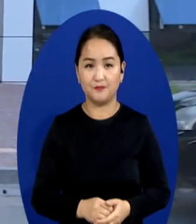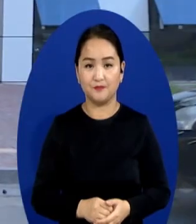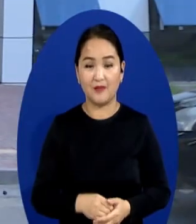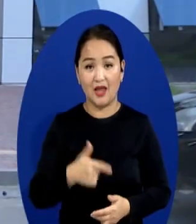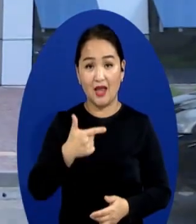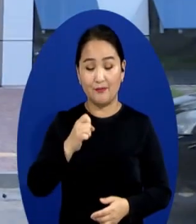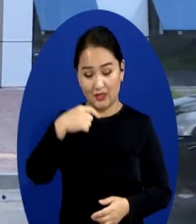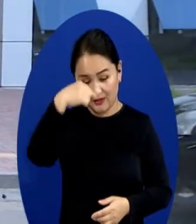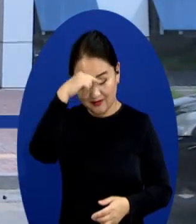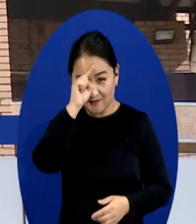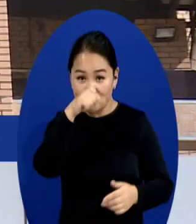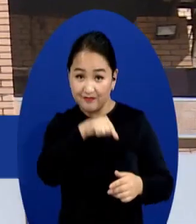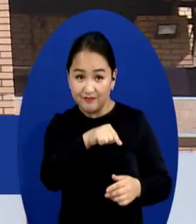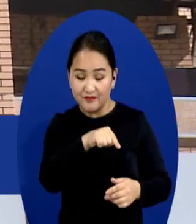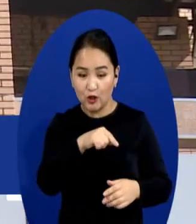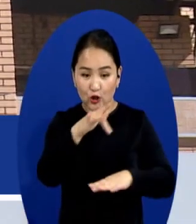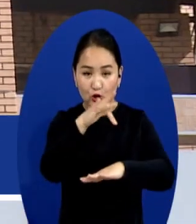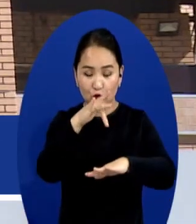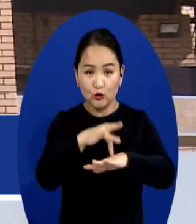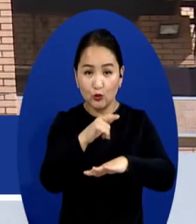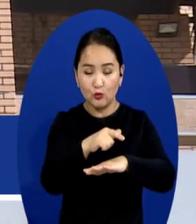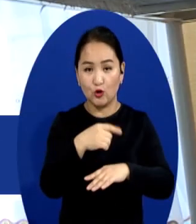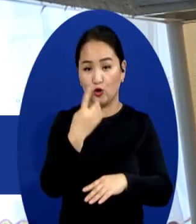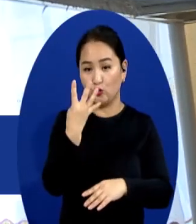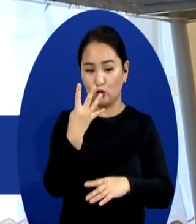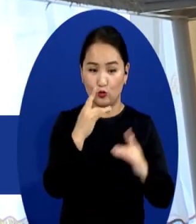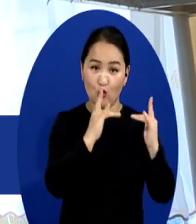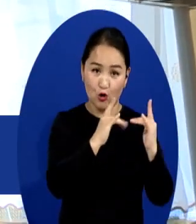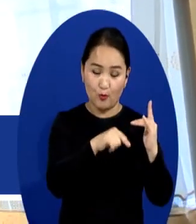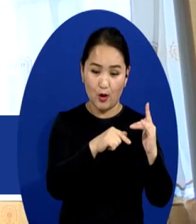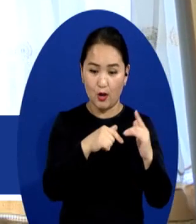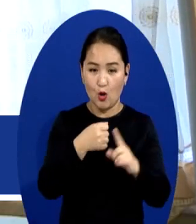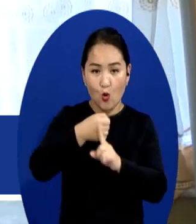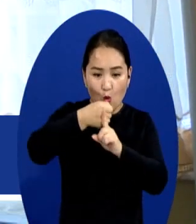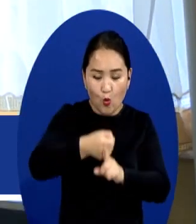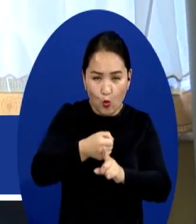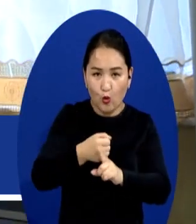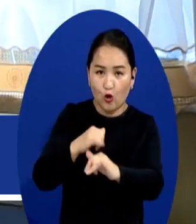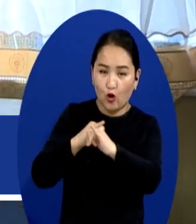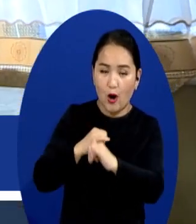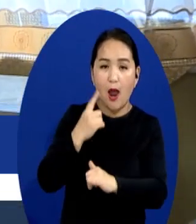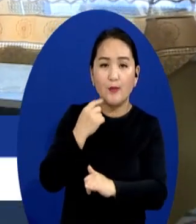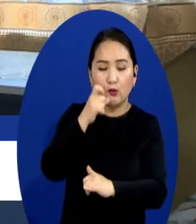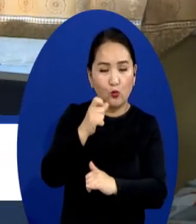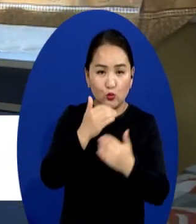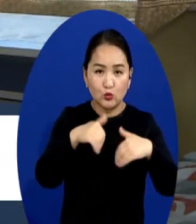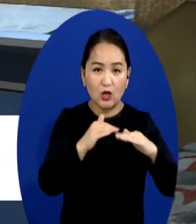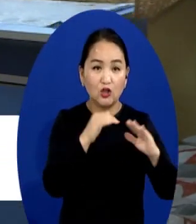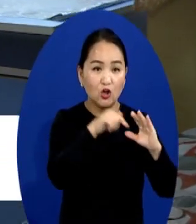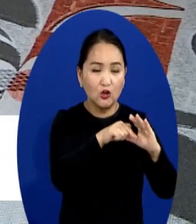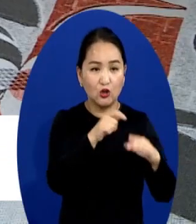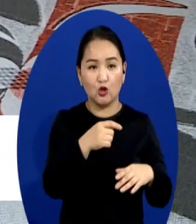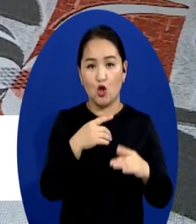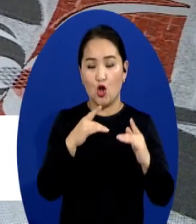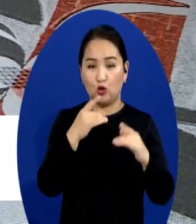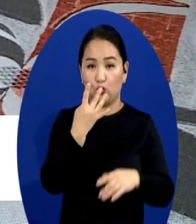Гэмтэл сонг судлын үндэсний төвийн нэг цагийн үйлчилгээ дөрвөн ортой энд хүчирхийлэлд өртсөн эмэгтэйчүүдийг тусгаарладаг. Энэ жил энэ дөрвөн ор сул байсан